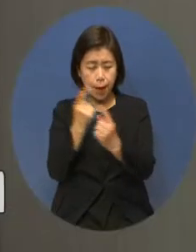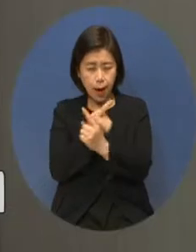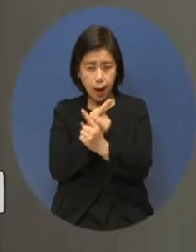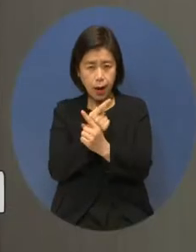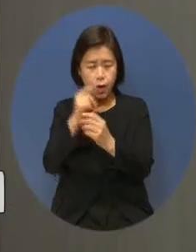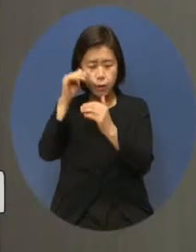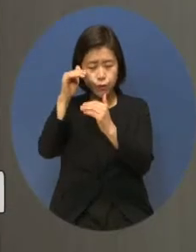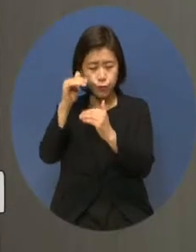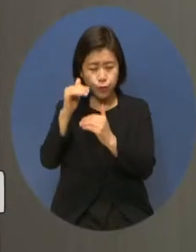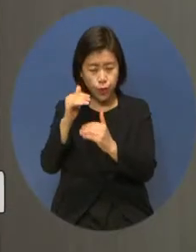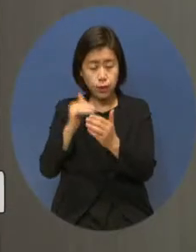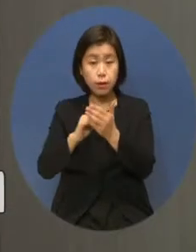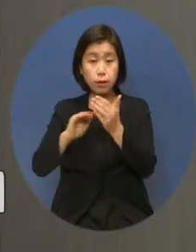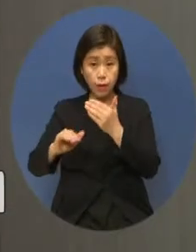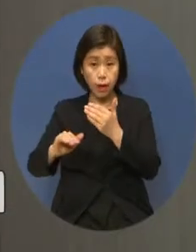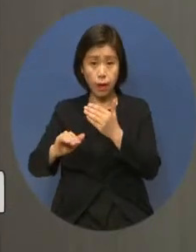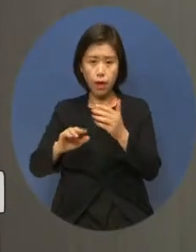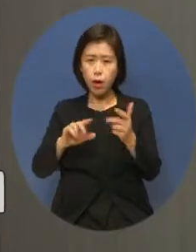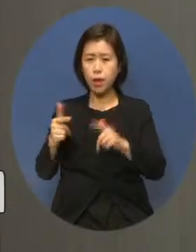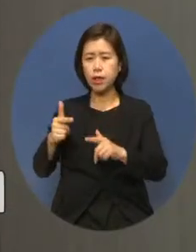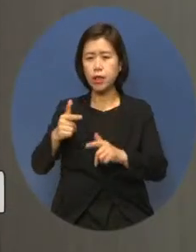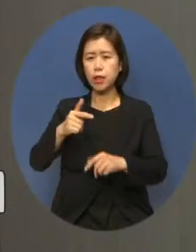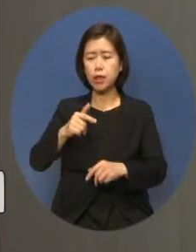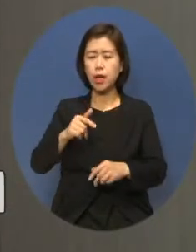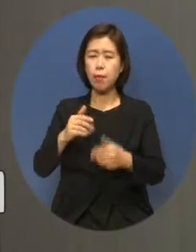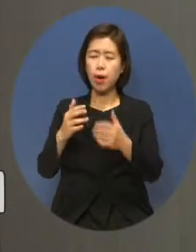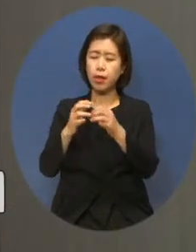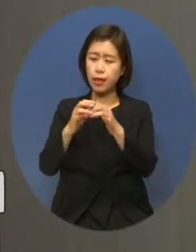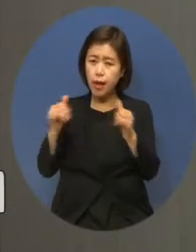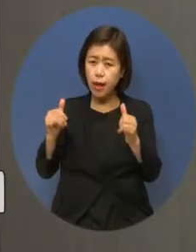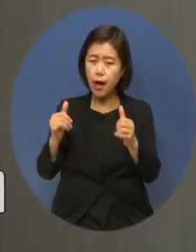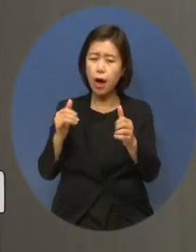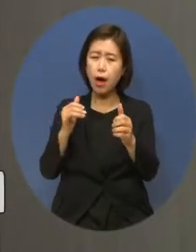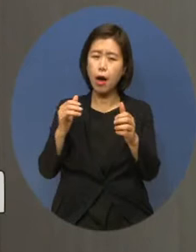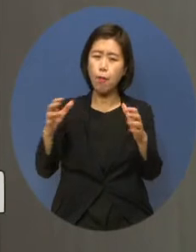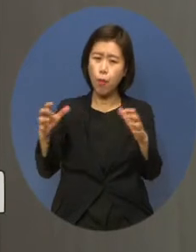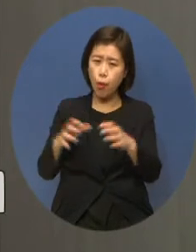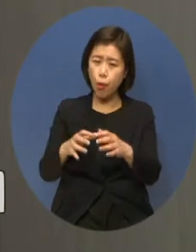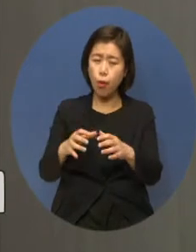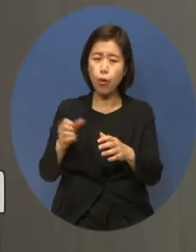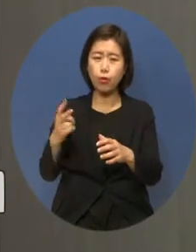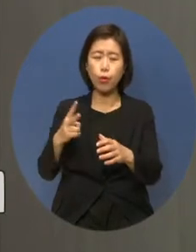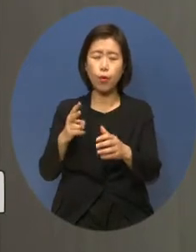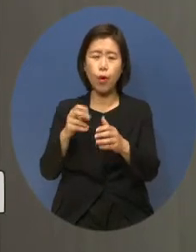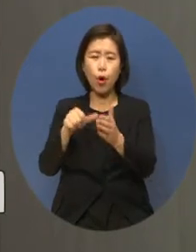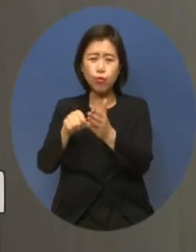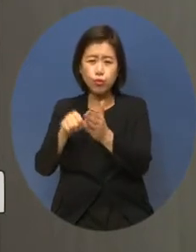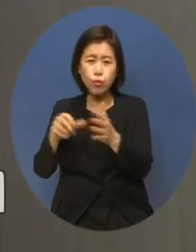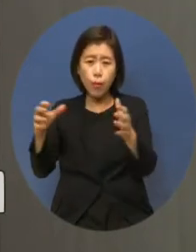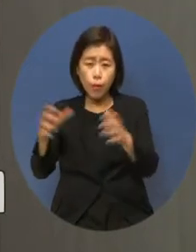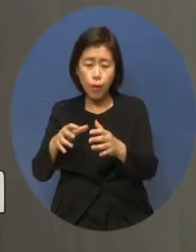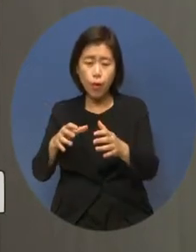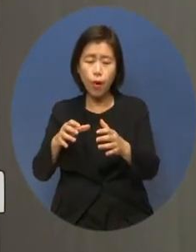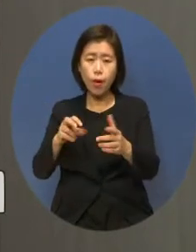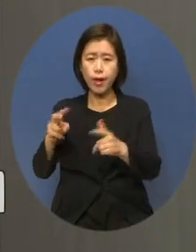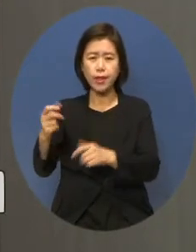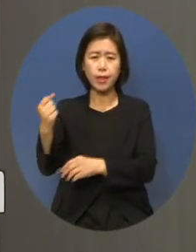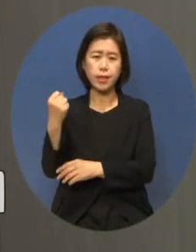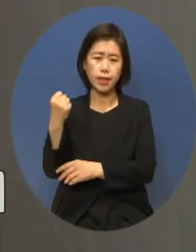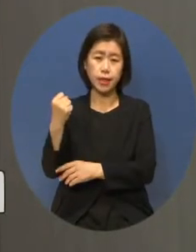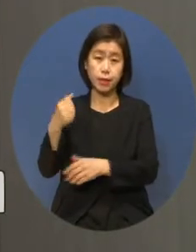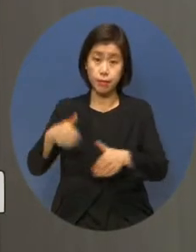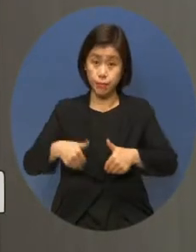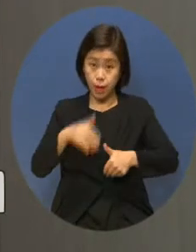이제 물적인 조건들이 또 인적인 지원들이 중요하잖아요. 아직 지금 이제 그건 제가 정치 영역으로 오게